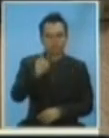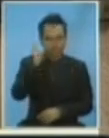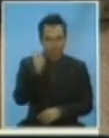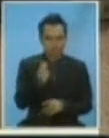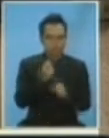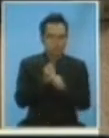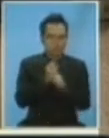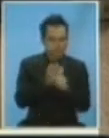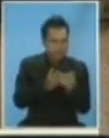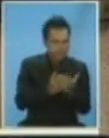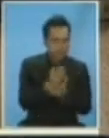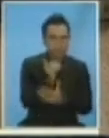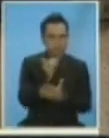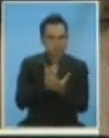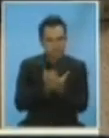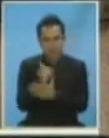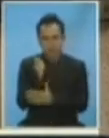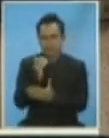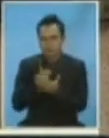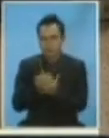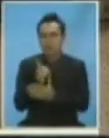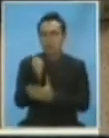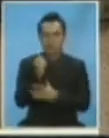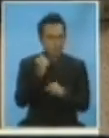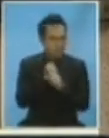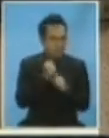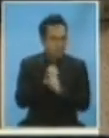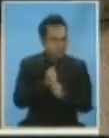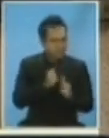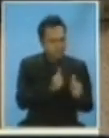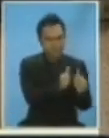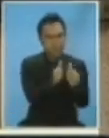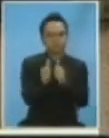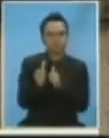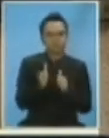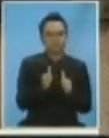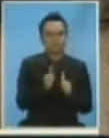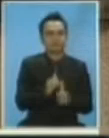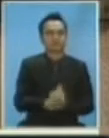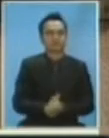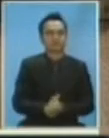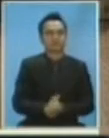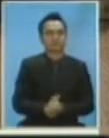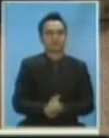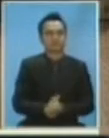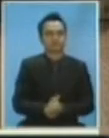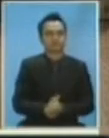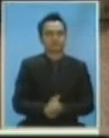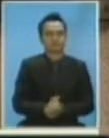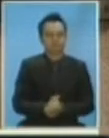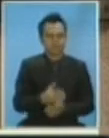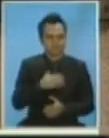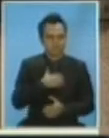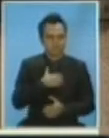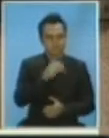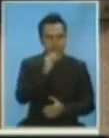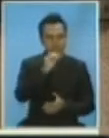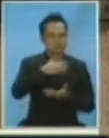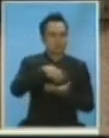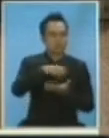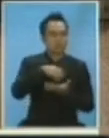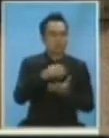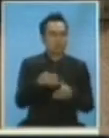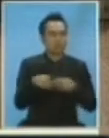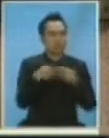องที่สำคัญผู้ทำหน้าที่ประธานการประชุมต้องมีความรอบคอบหากเห็นว่ายัตติที่เสนอมาไม่ถูกต้องก็ต้